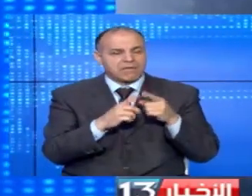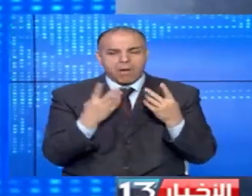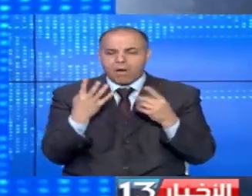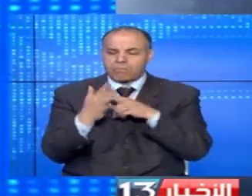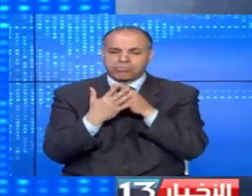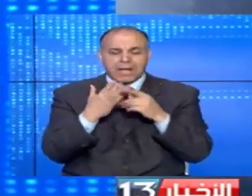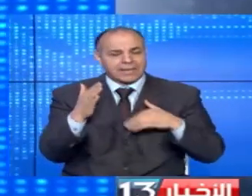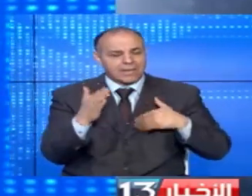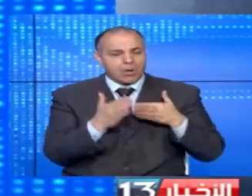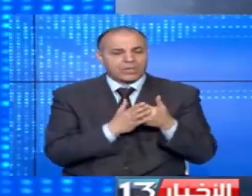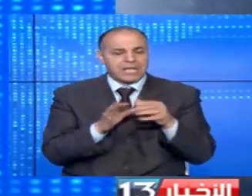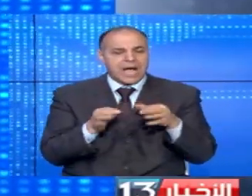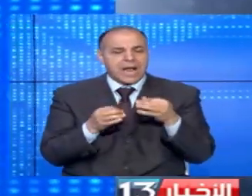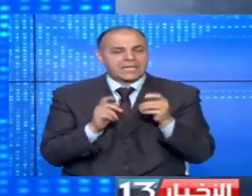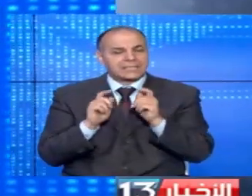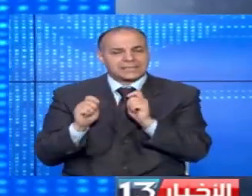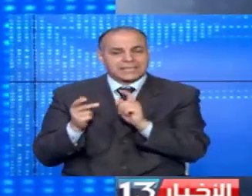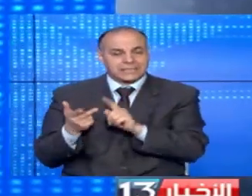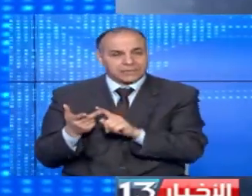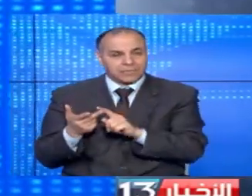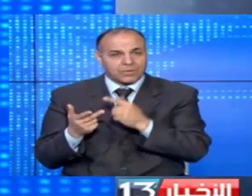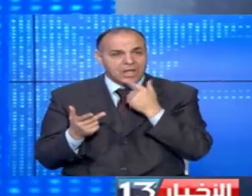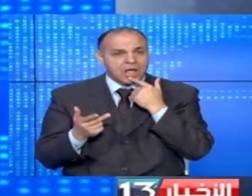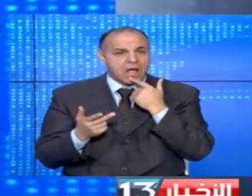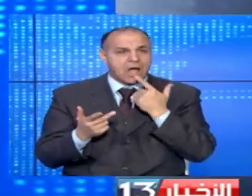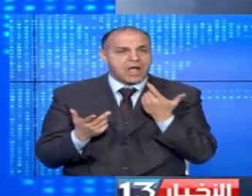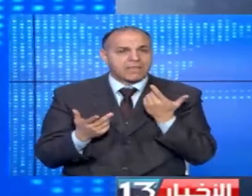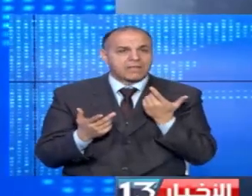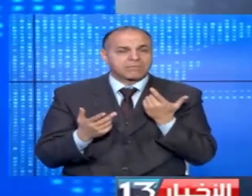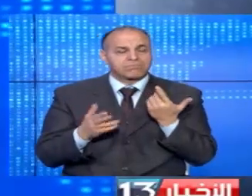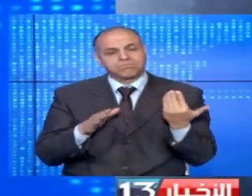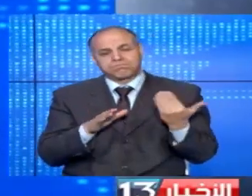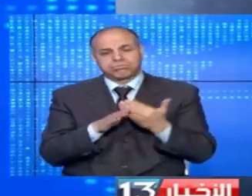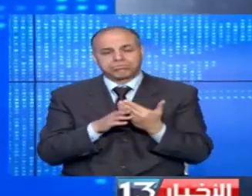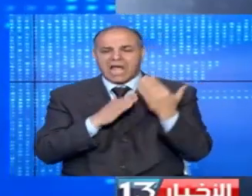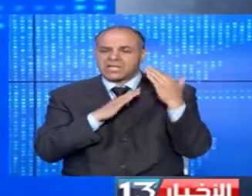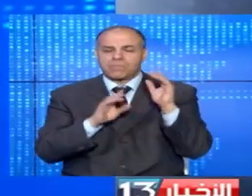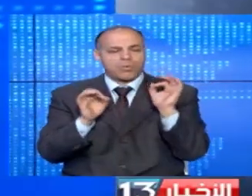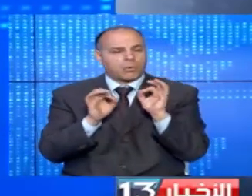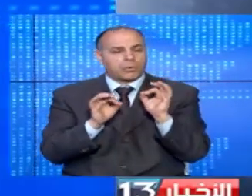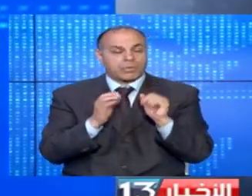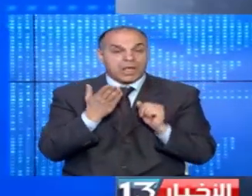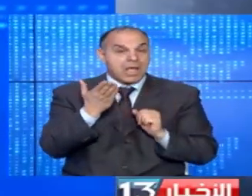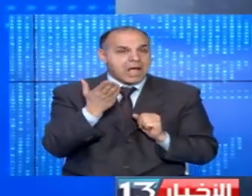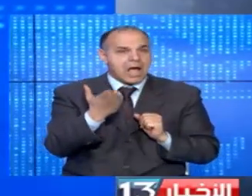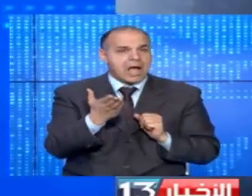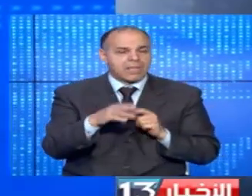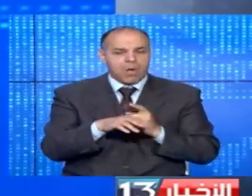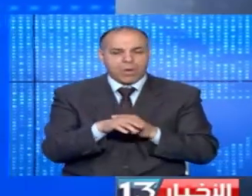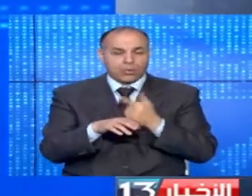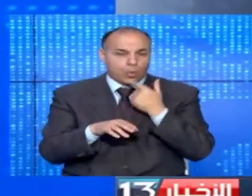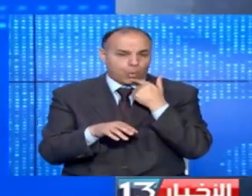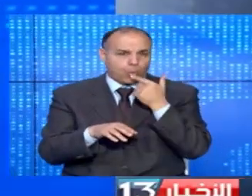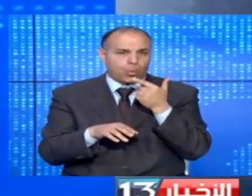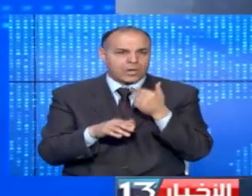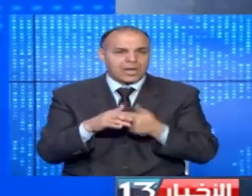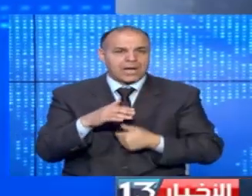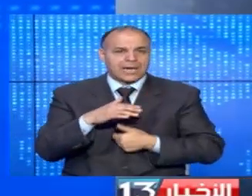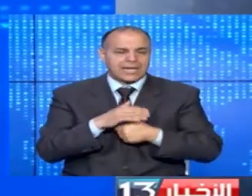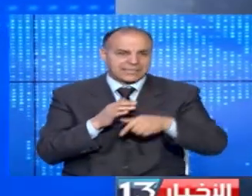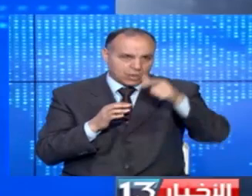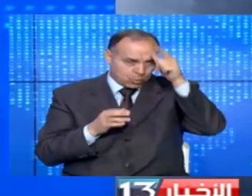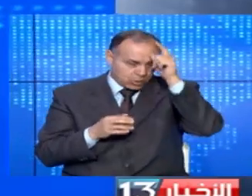التوصل الى حل سياسي دون لجوء الى اي تدخل اجنبي ياتي ذلك في وقت قال فيه الرئيس التركي